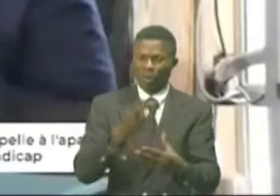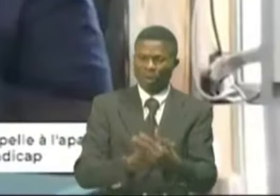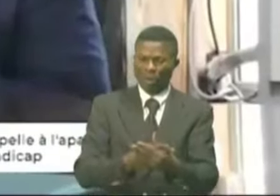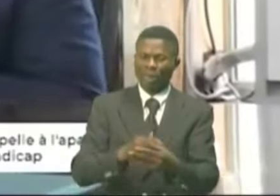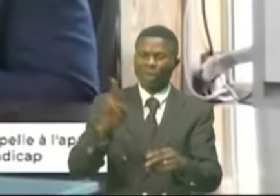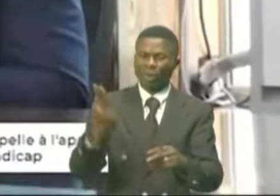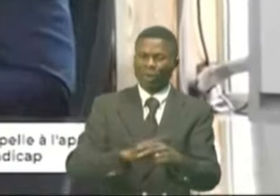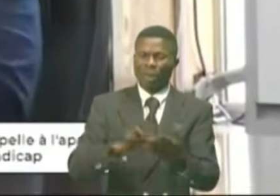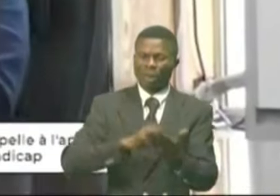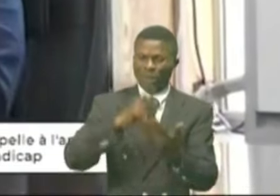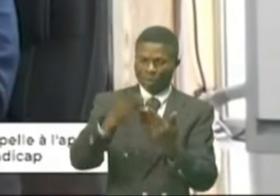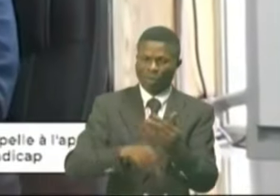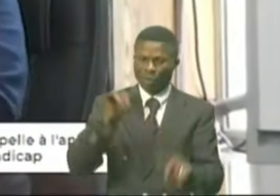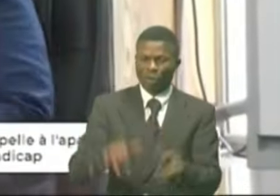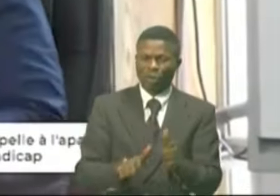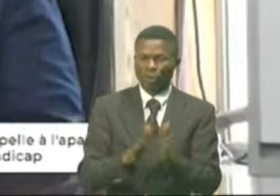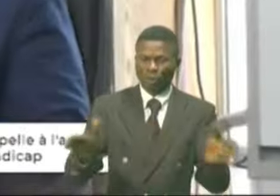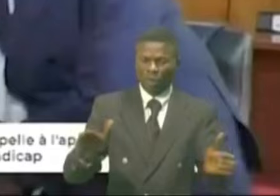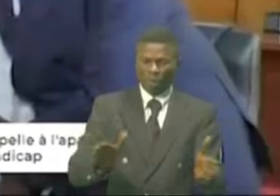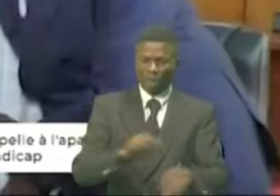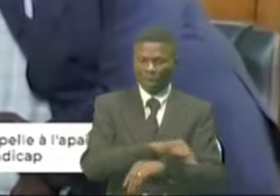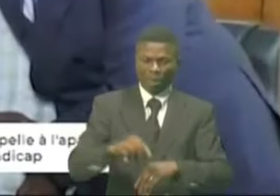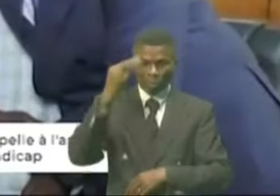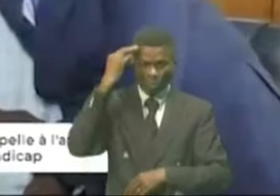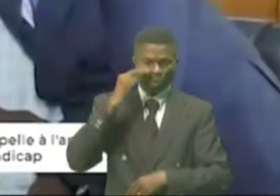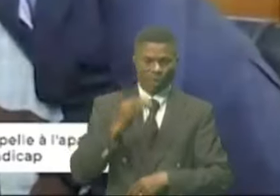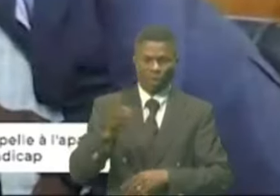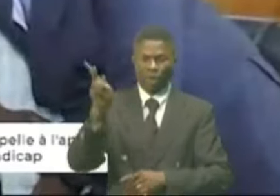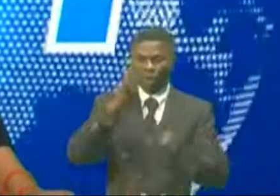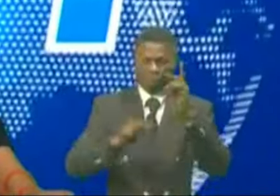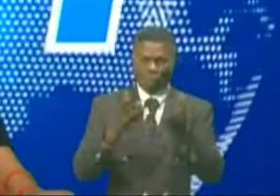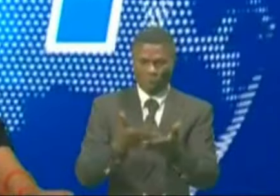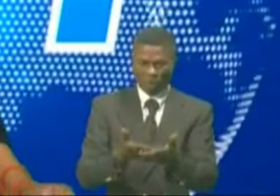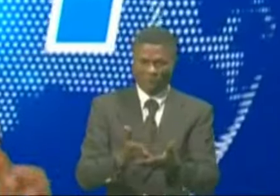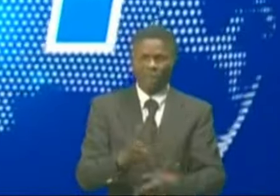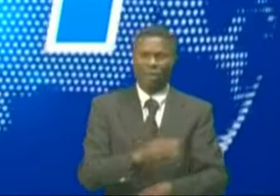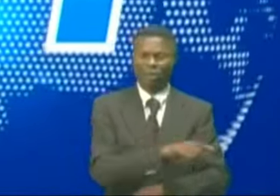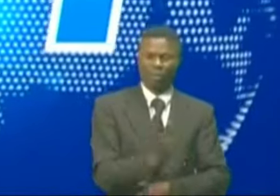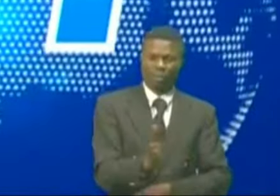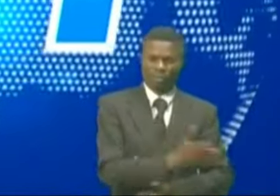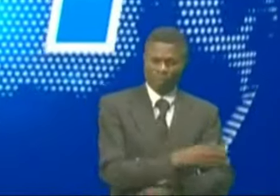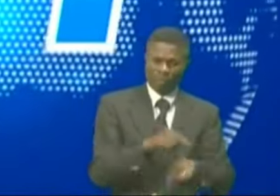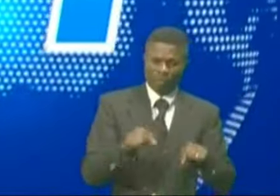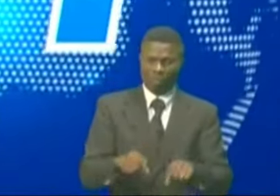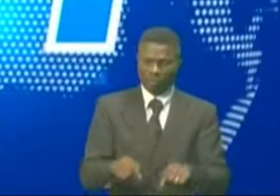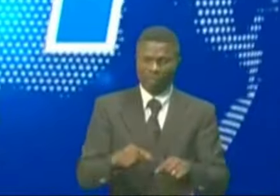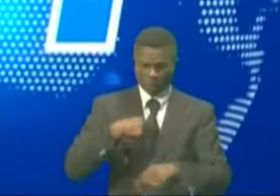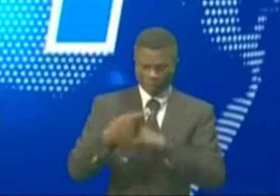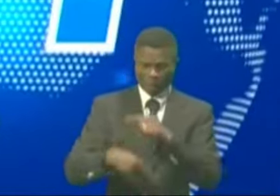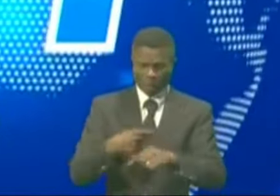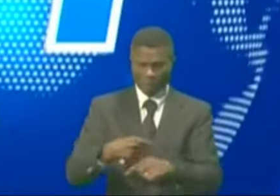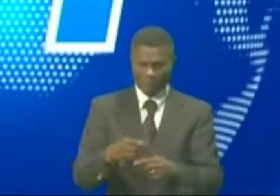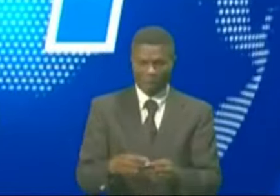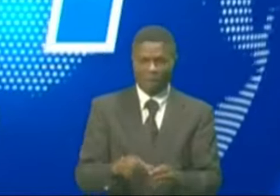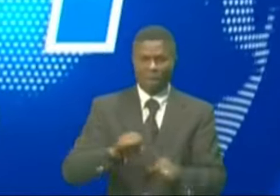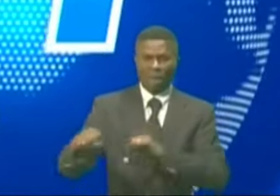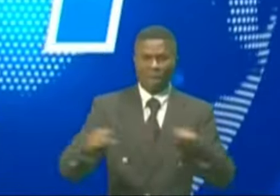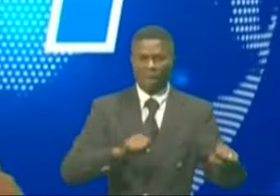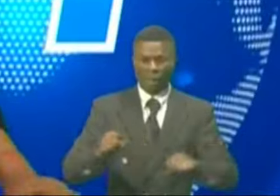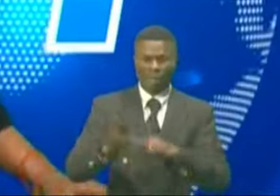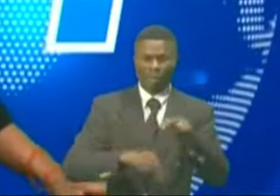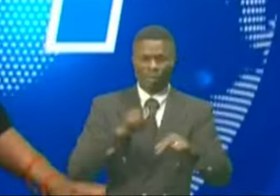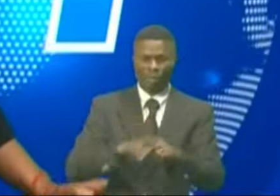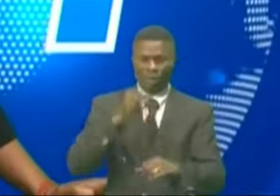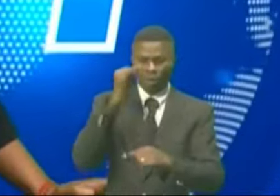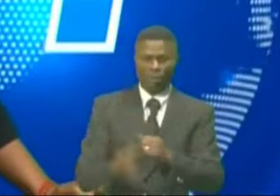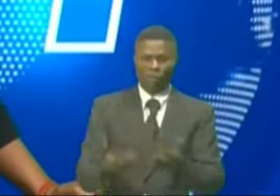en place du secrétariat général du ministère leur dédié. À présent, le lancement des épreuves de l'examen national